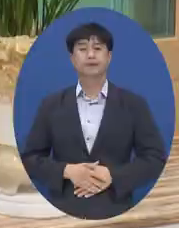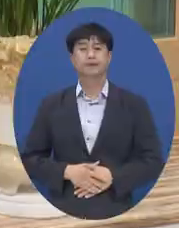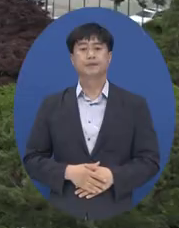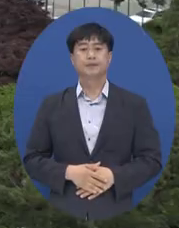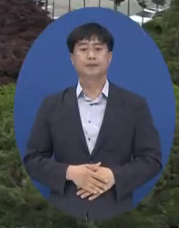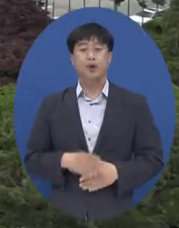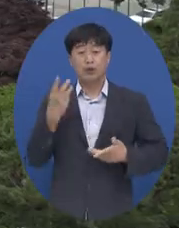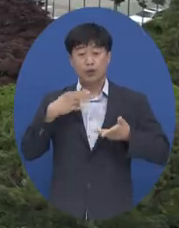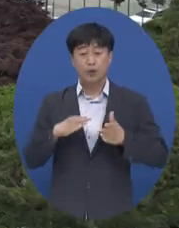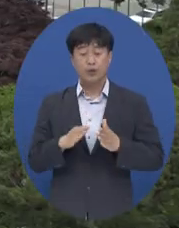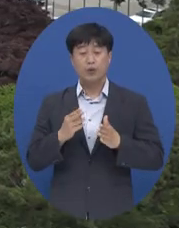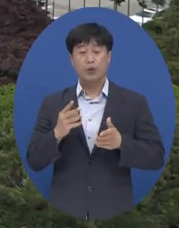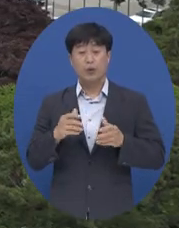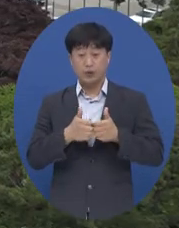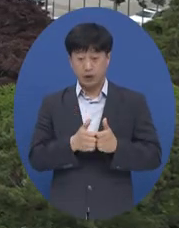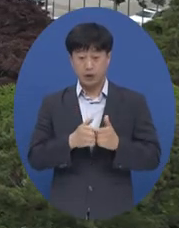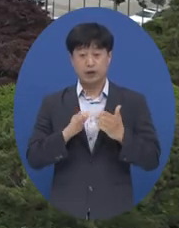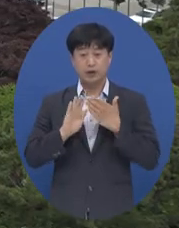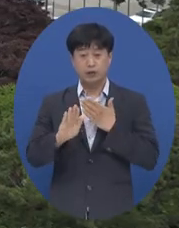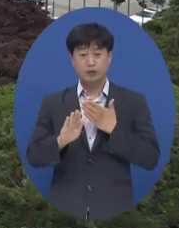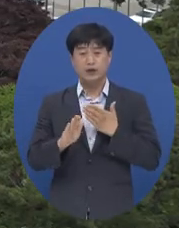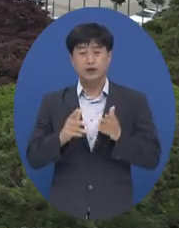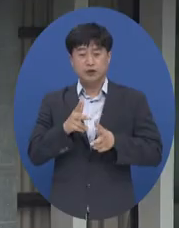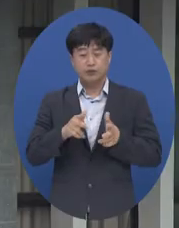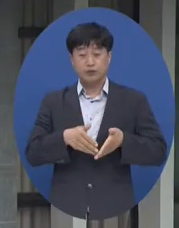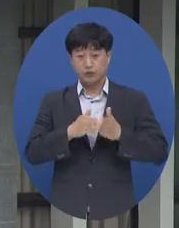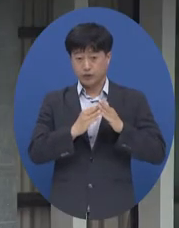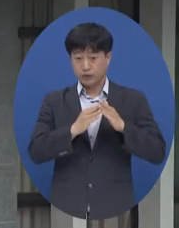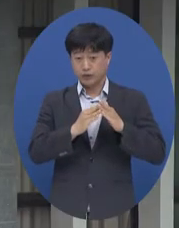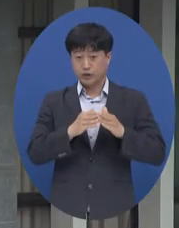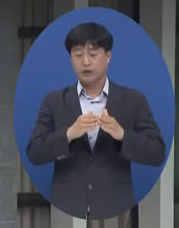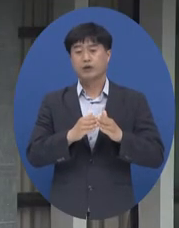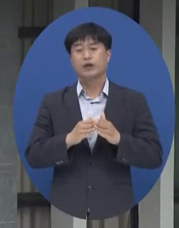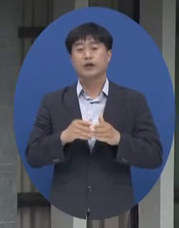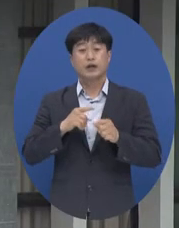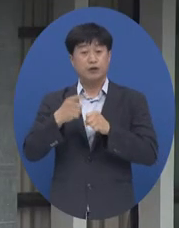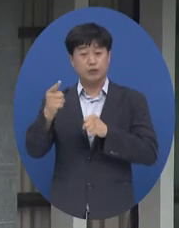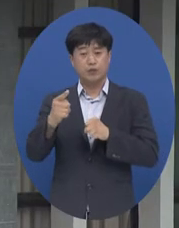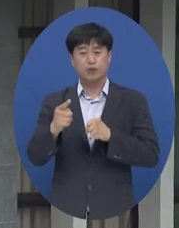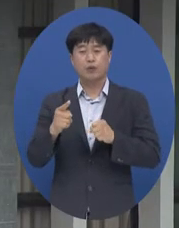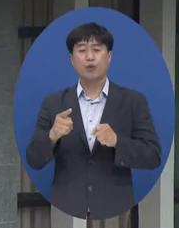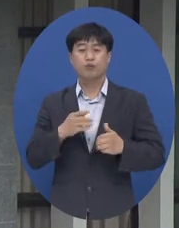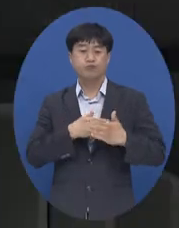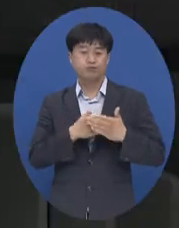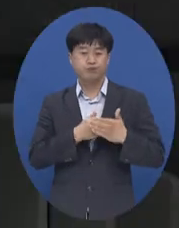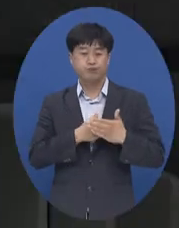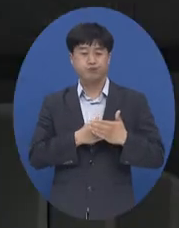기대해 봅니다. 경기도는 도의회와 협의를 통해 사업을 구체화한 후 내년부터 고용